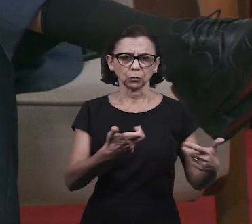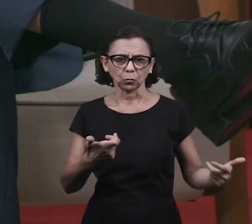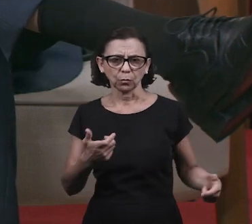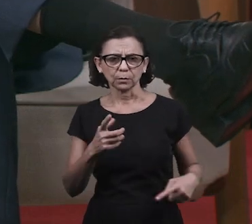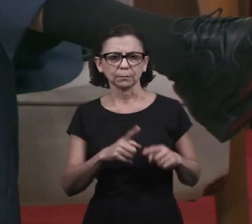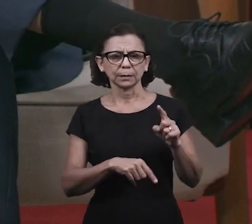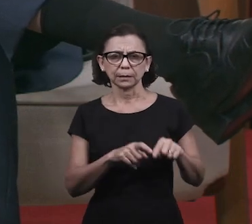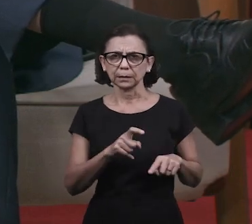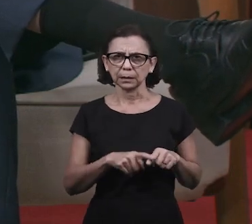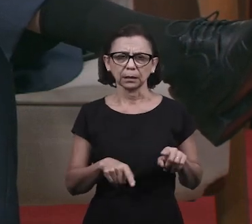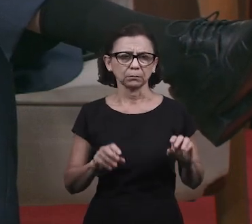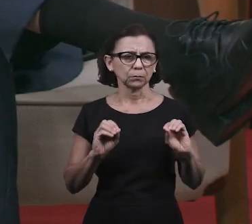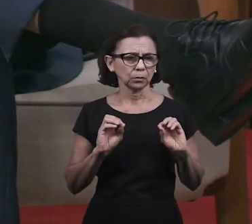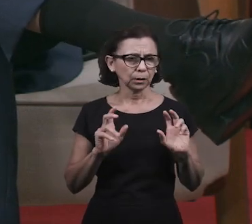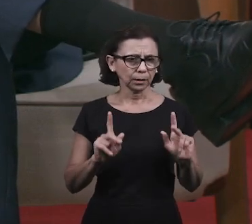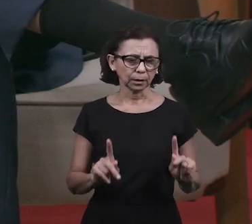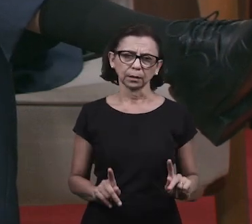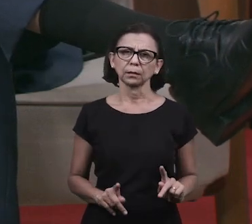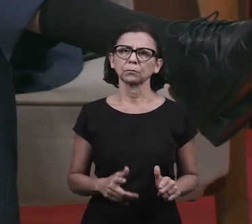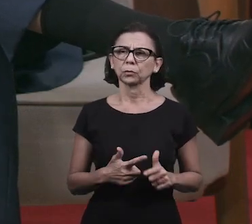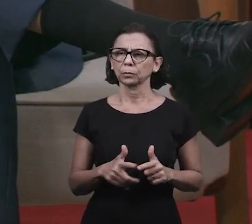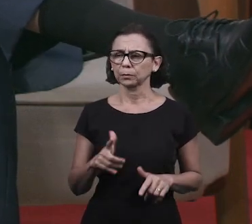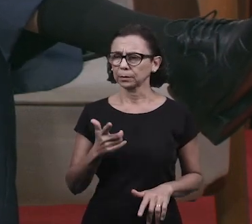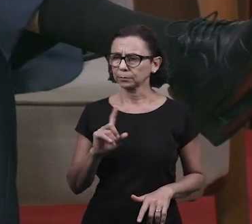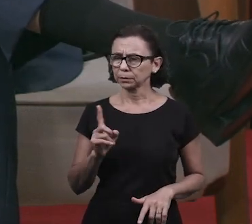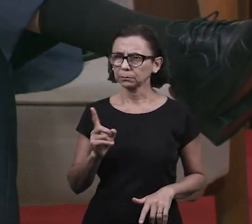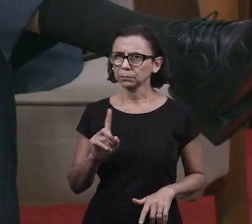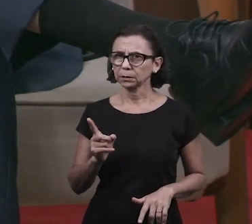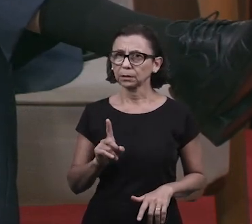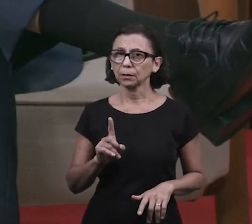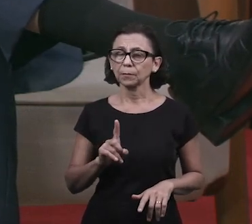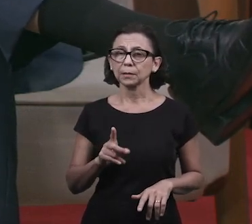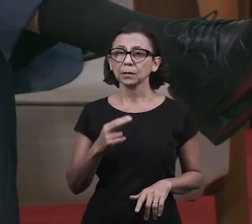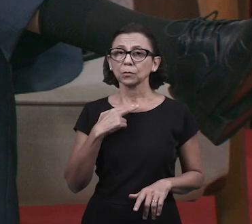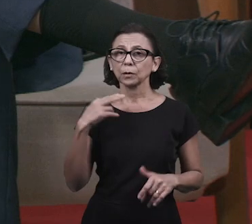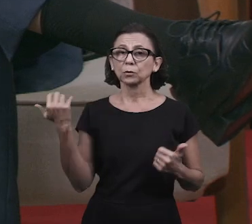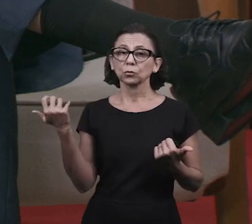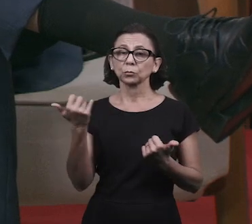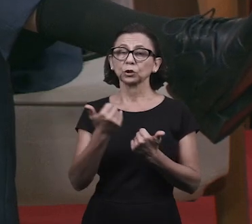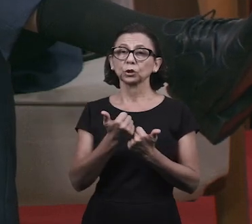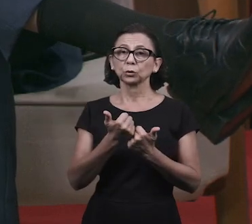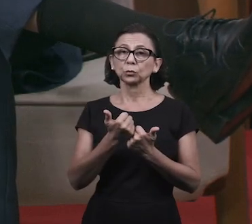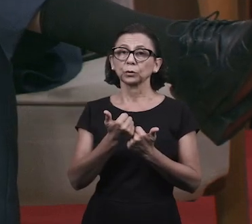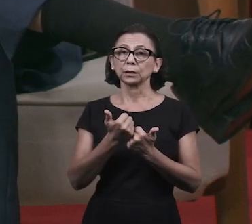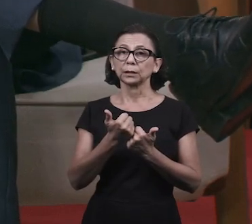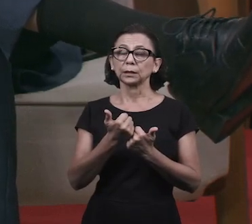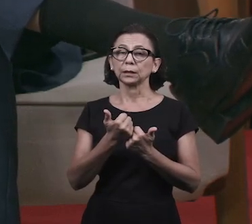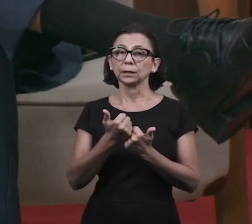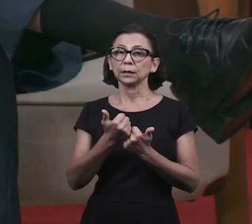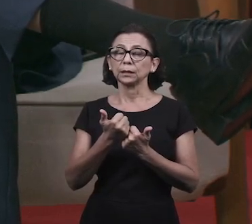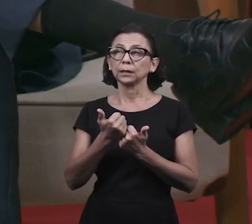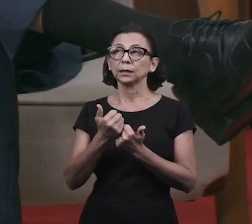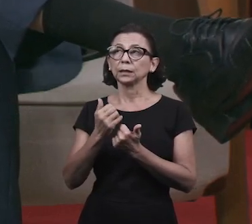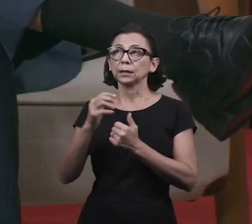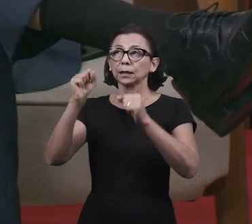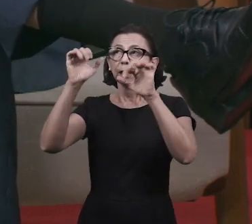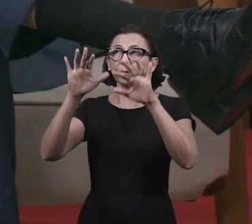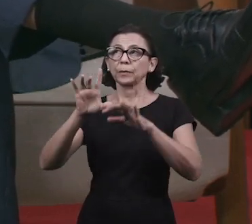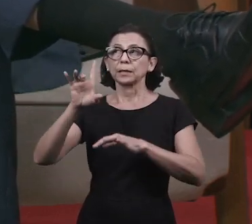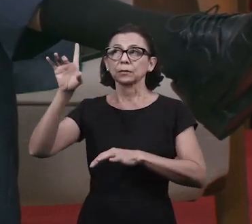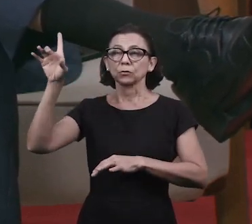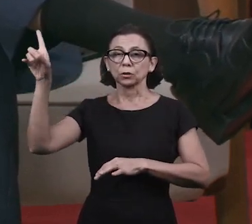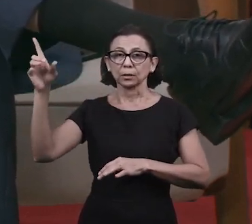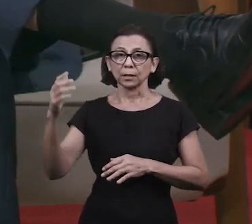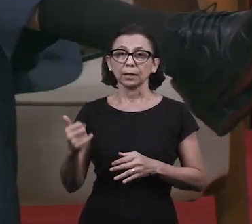qui, qui vont acquérir ses biens, sa culture, au contraire. Mais on ne peut pas remplacer l'invitation de Dieu, la foi